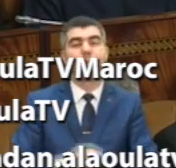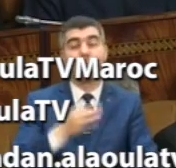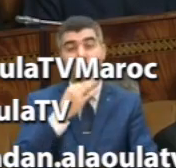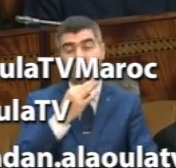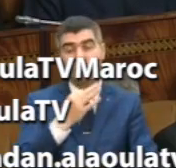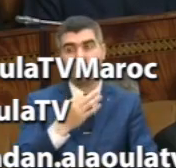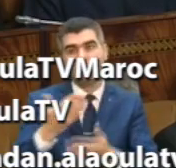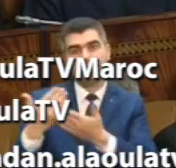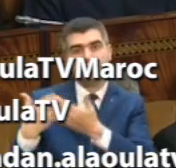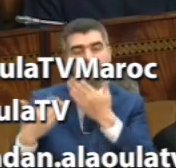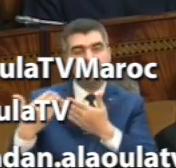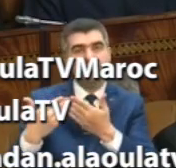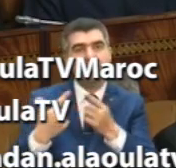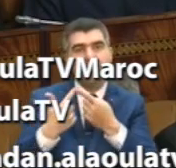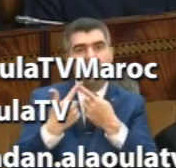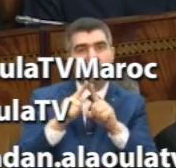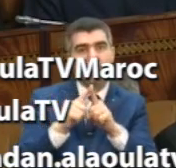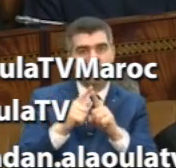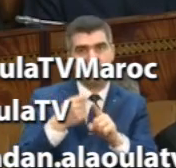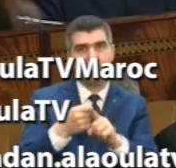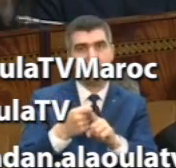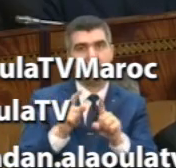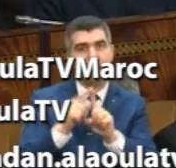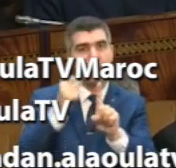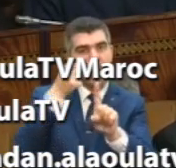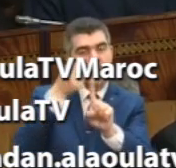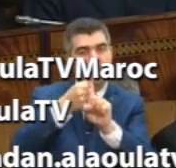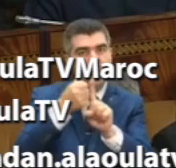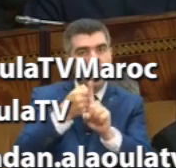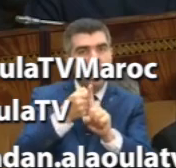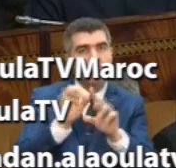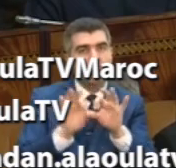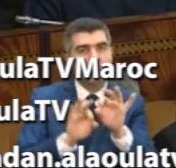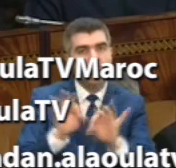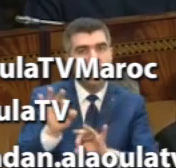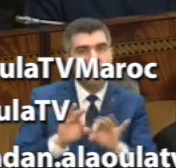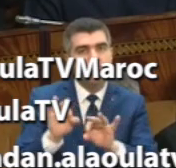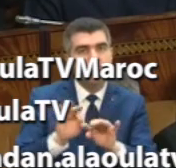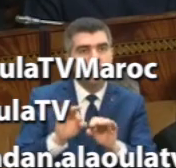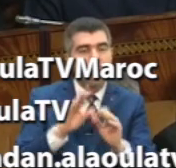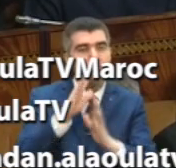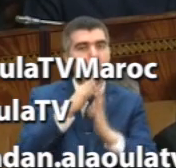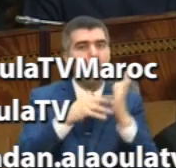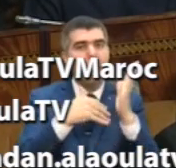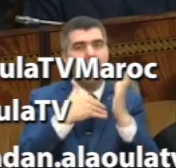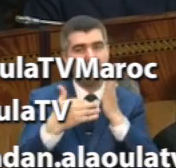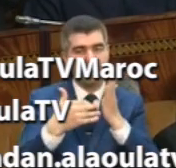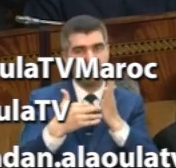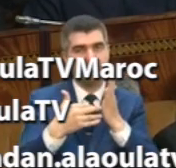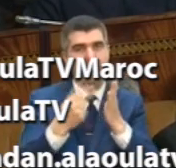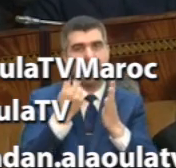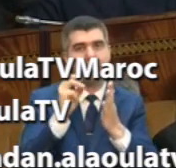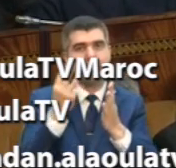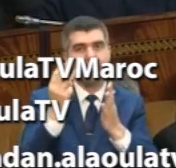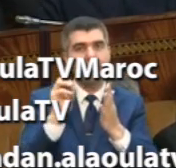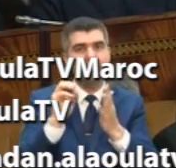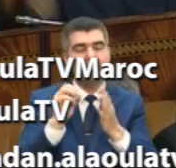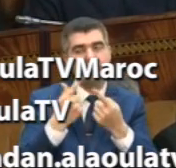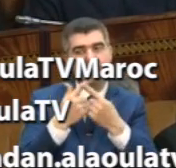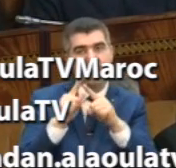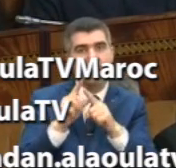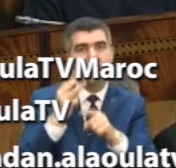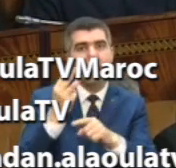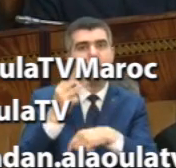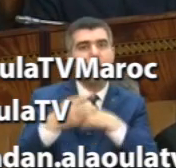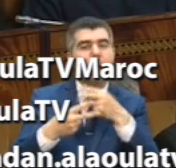جا به اللي جات به هذه المنظومه هذه ديال الاصلاح الاستراتيجي او المخطط الاستراتيجي للتعليم، يلاحظ ان بعد 3 سنوات